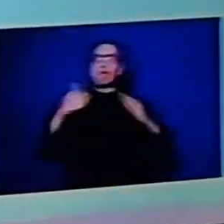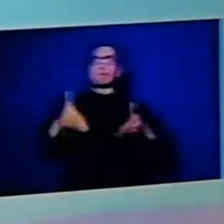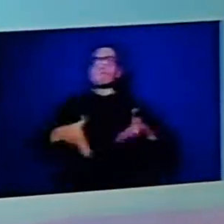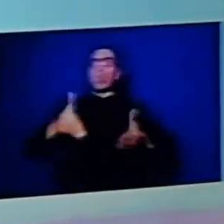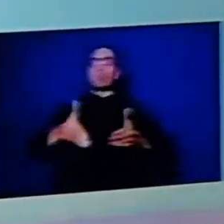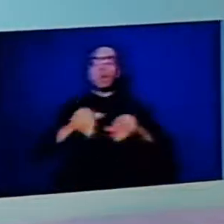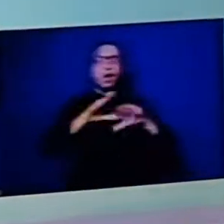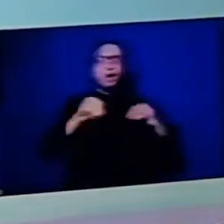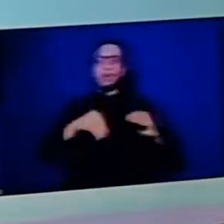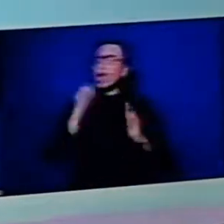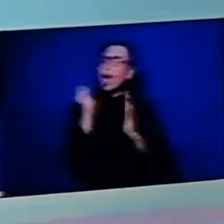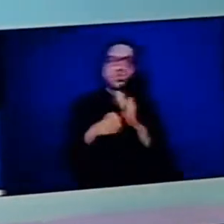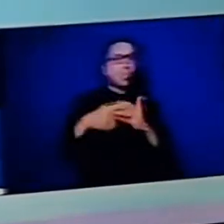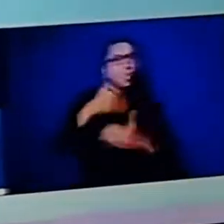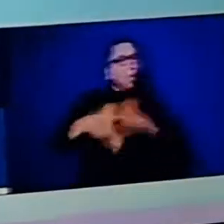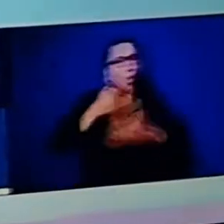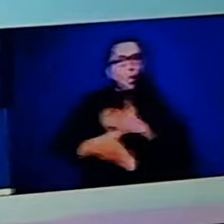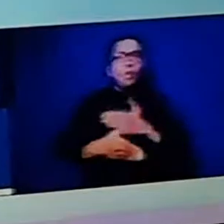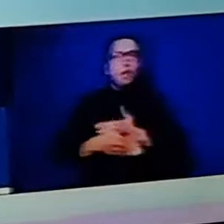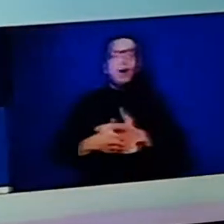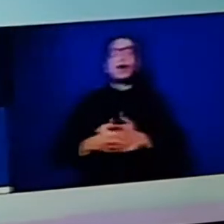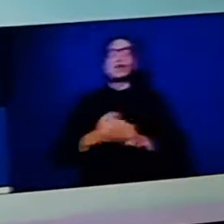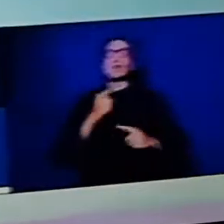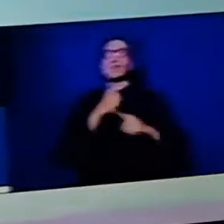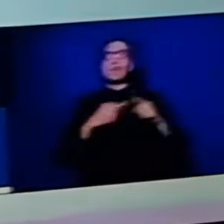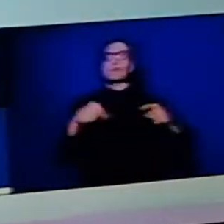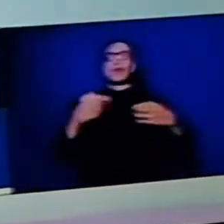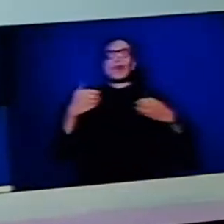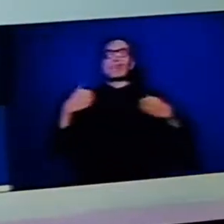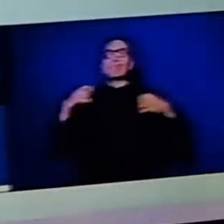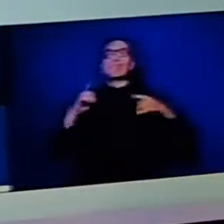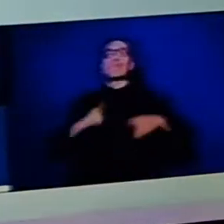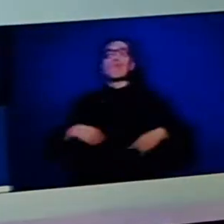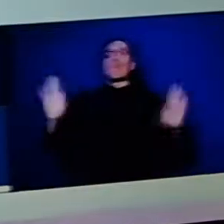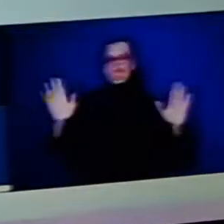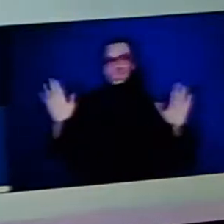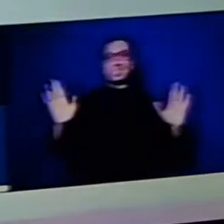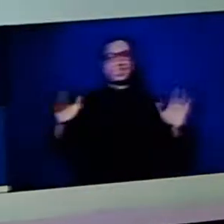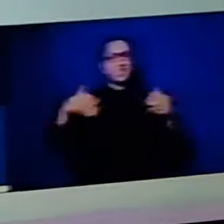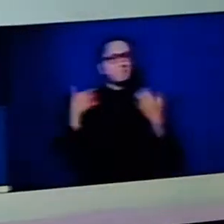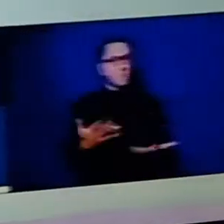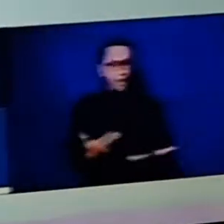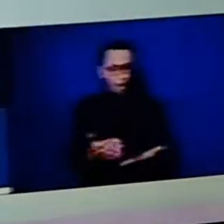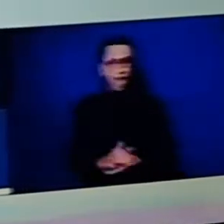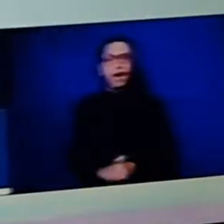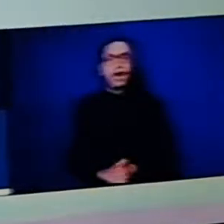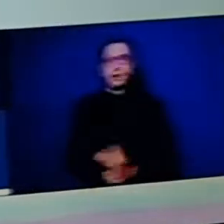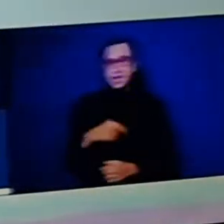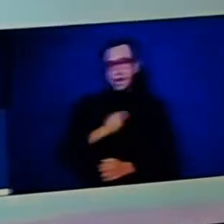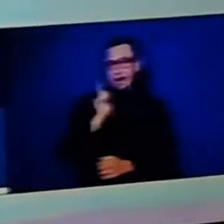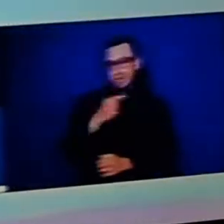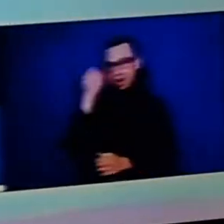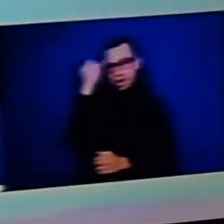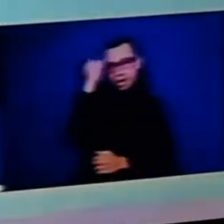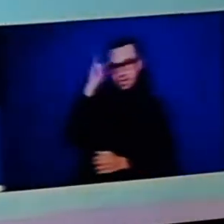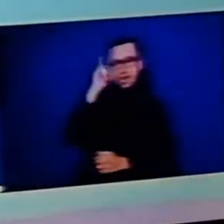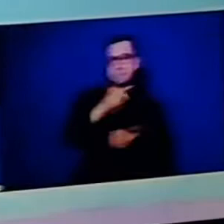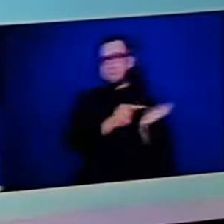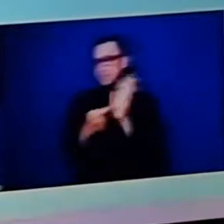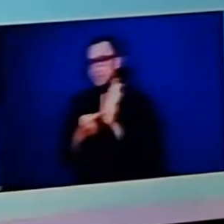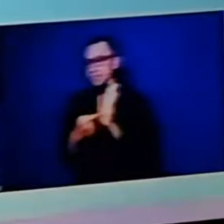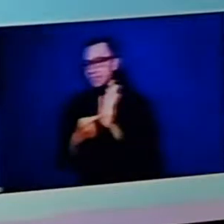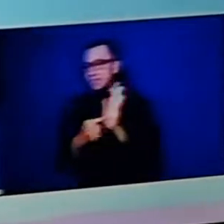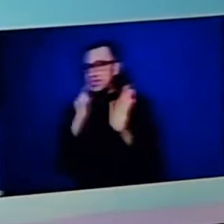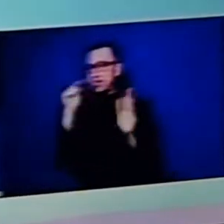keras. Namun namanya demokrasi, saya menawarkan suatu strategi yang akan lebih